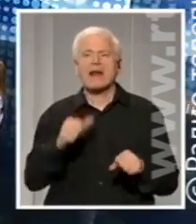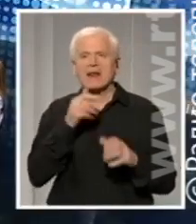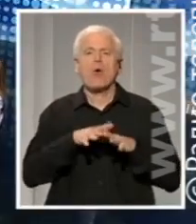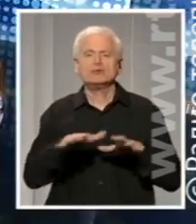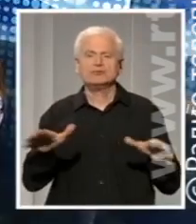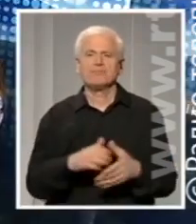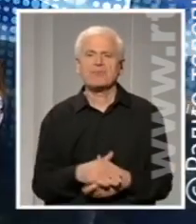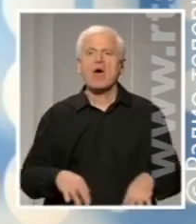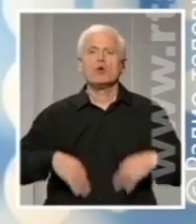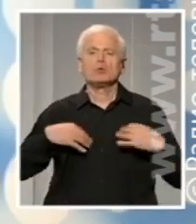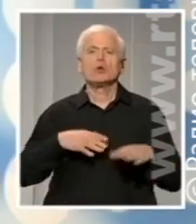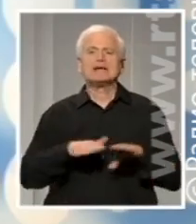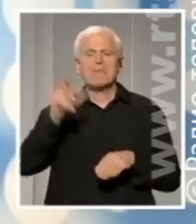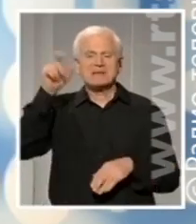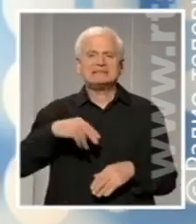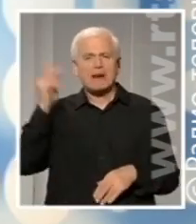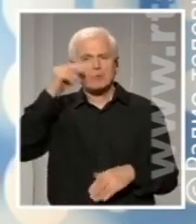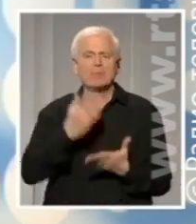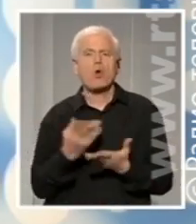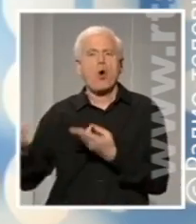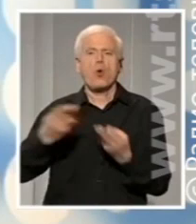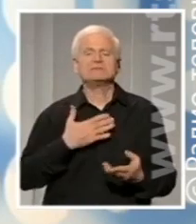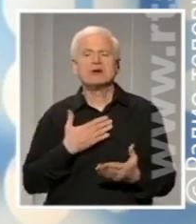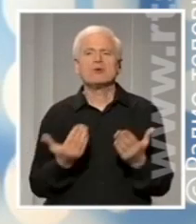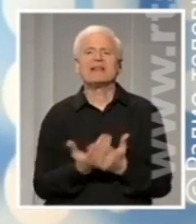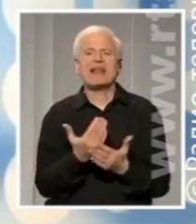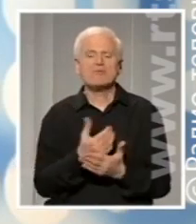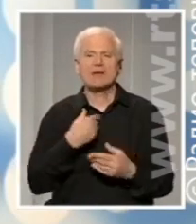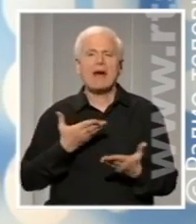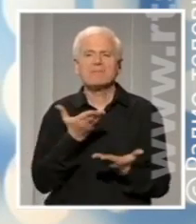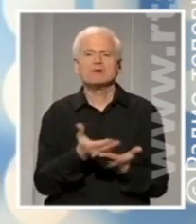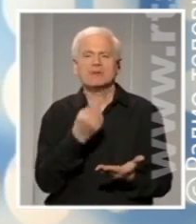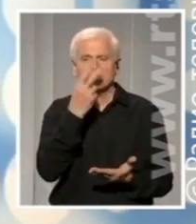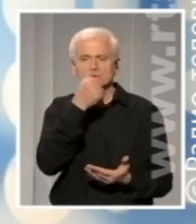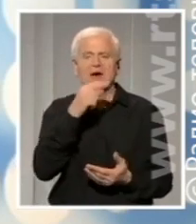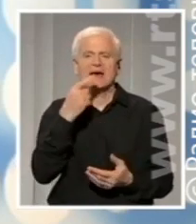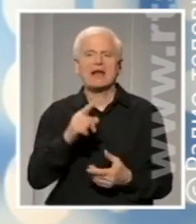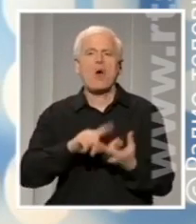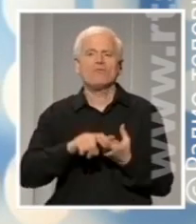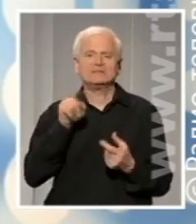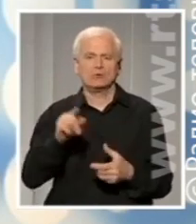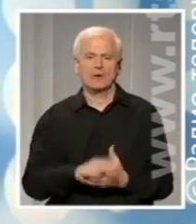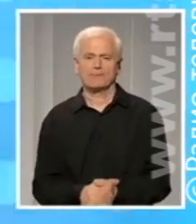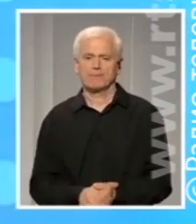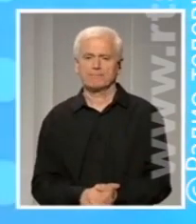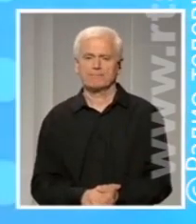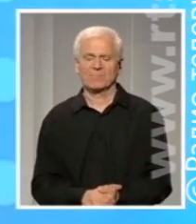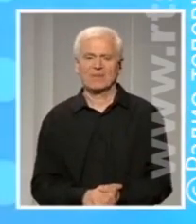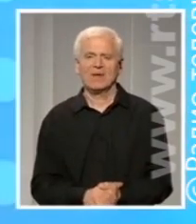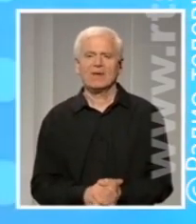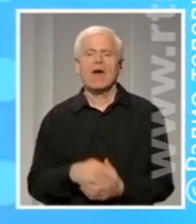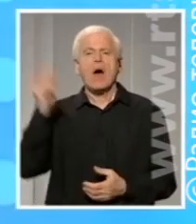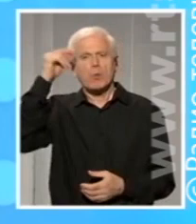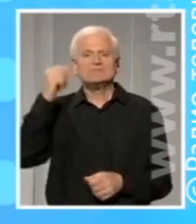je i ministar prosvete bio gost u našem jutarnjem dnevniku, pa predlažem da vidimo šta je on rekao baš tim povodom. Prosveta